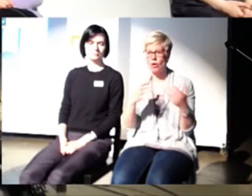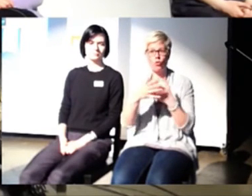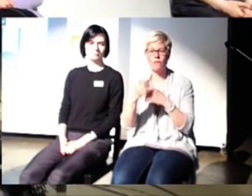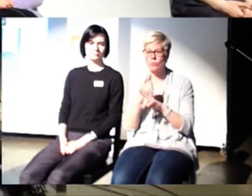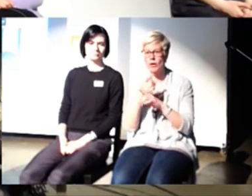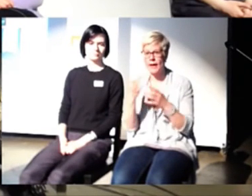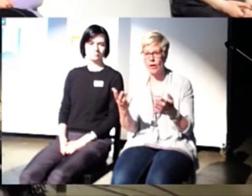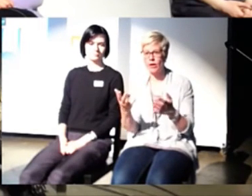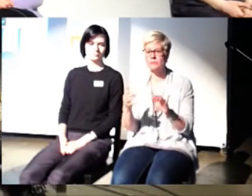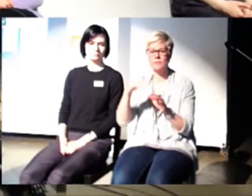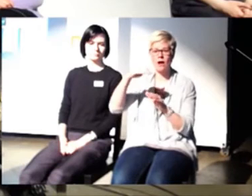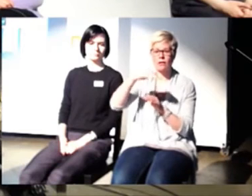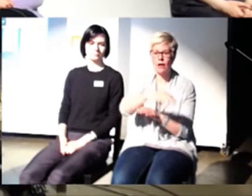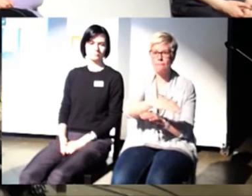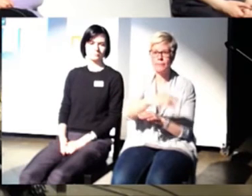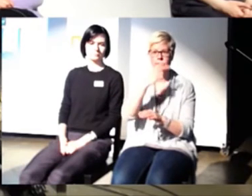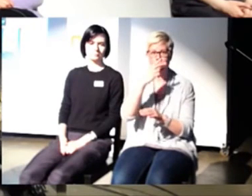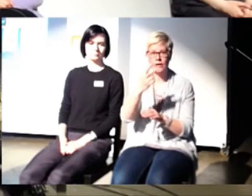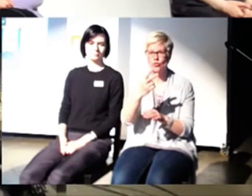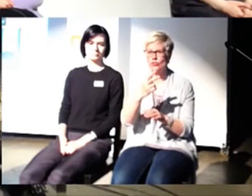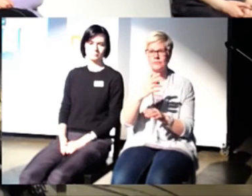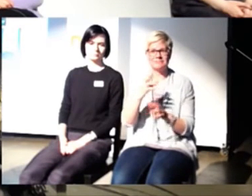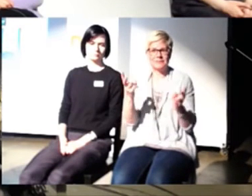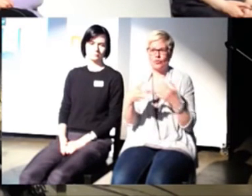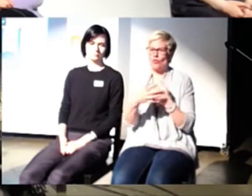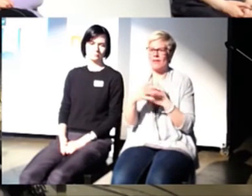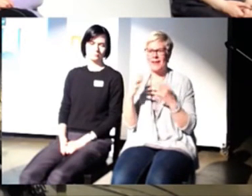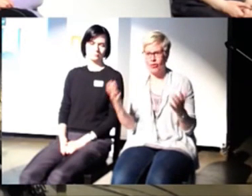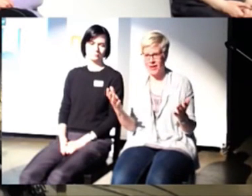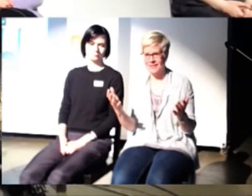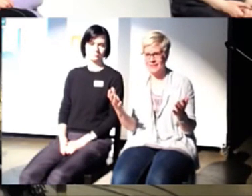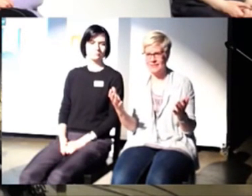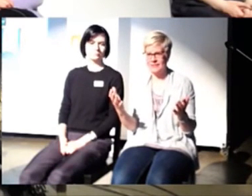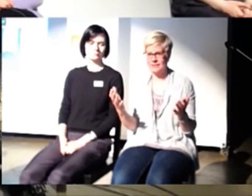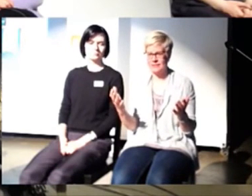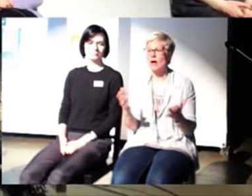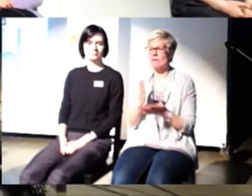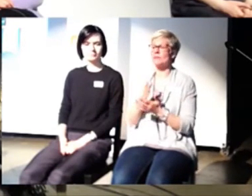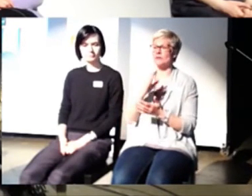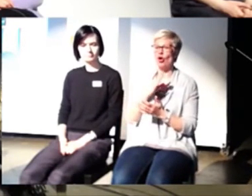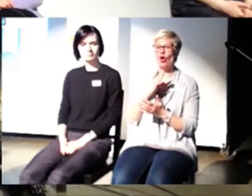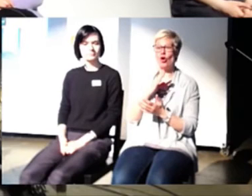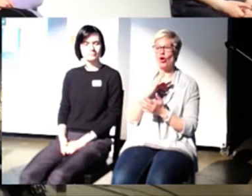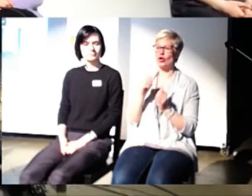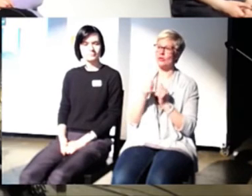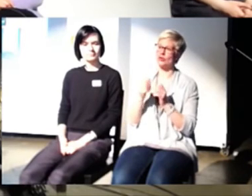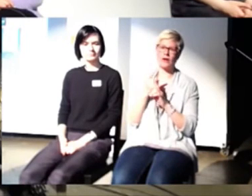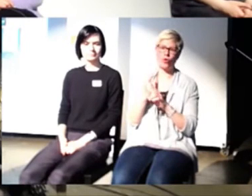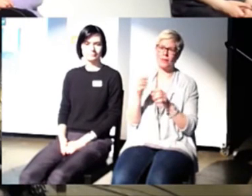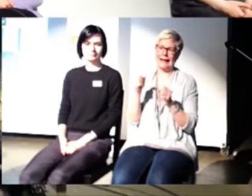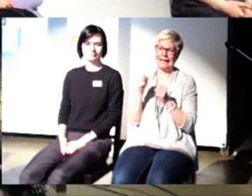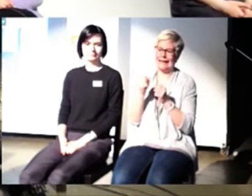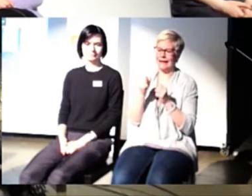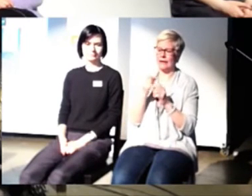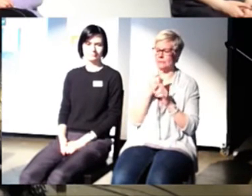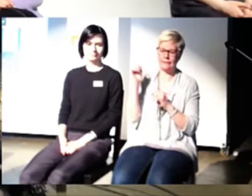se vampin näkyvyys. Mä en ole löytänyt. Mulle varmasti niitä on, mutta mulla oli aika kiire, että mä oon